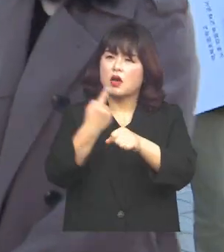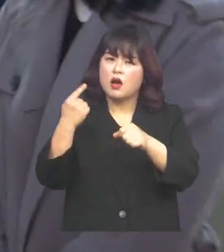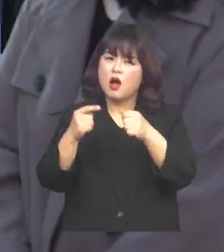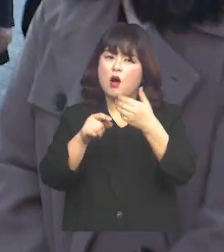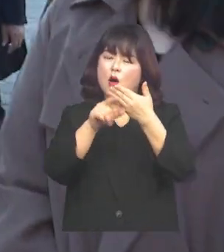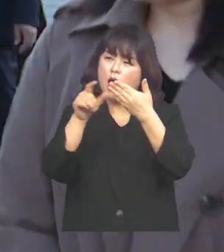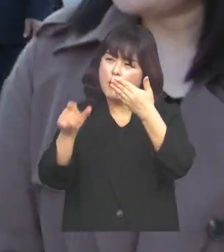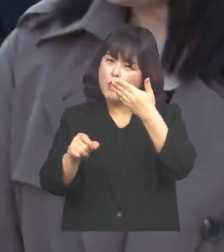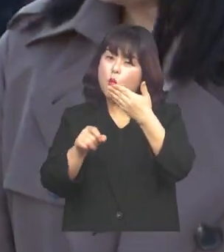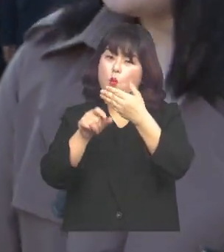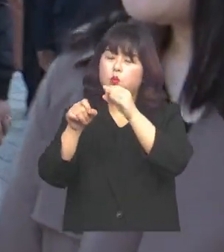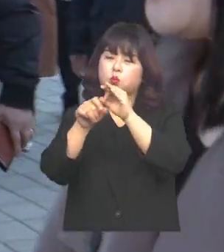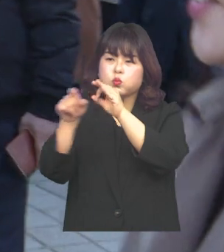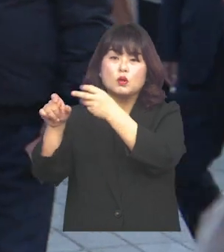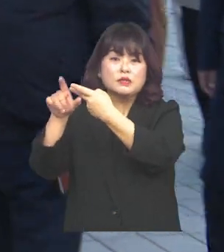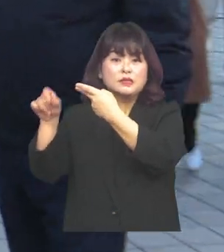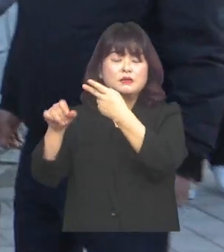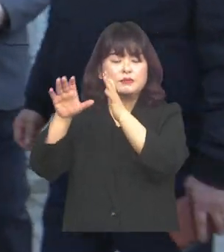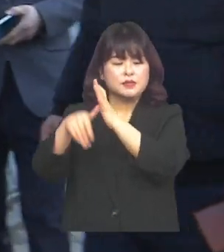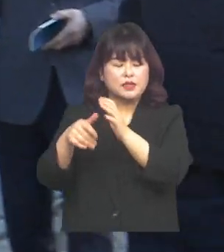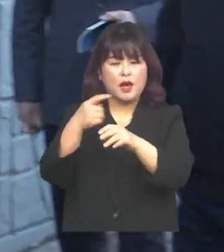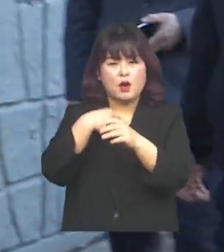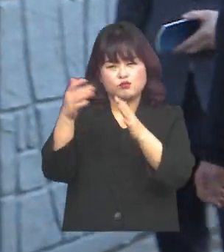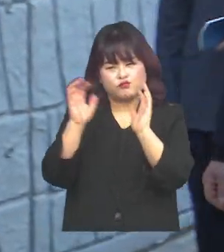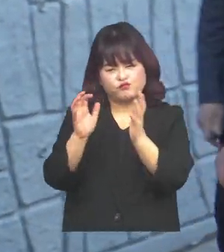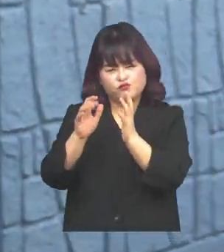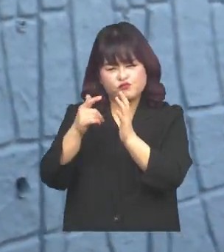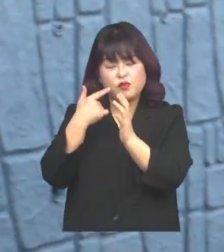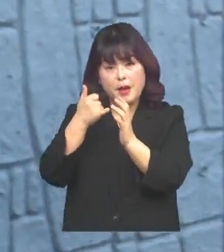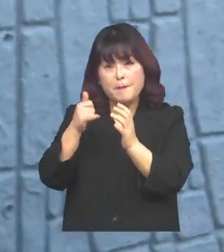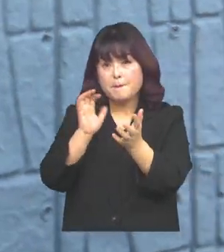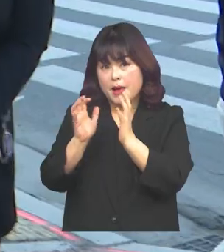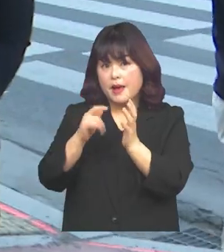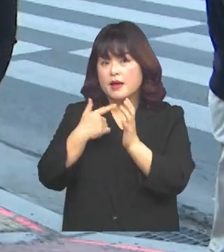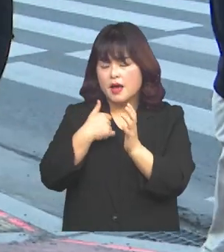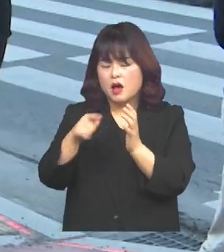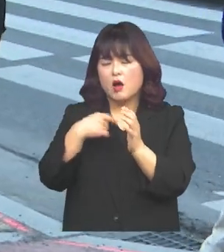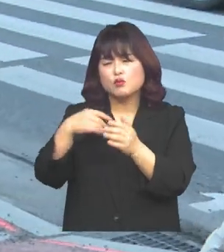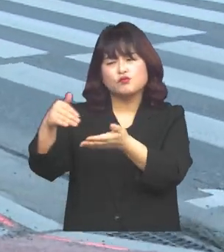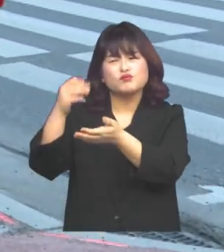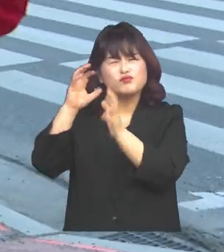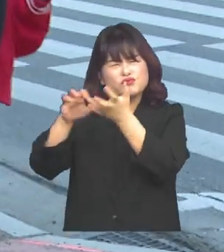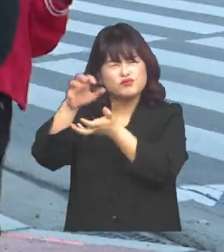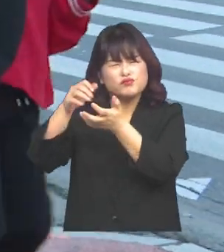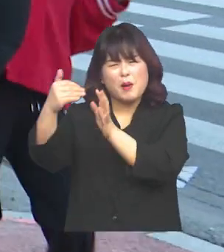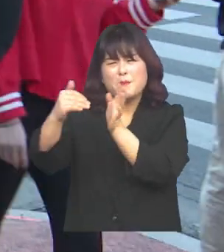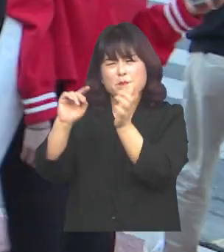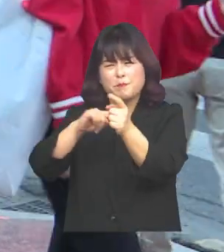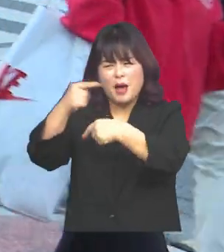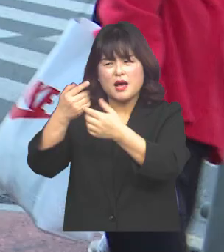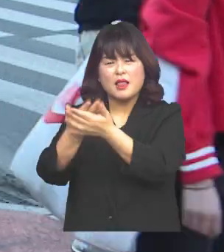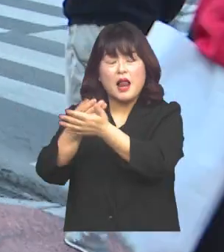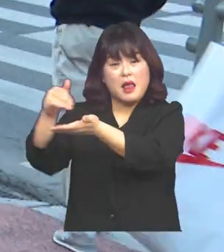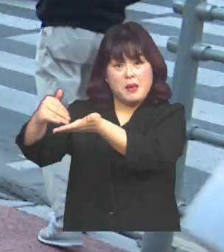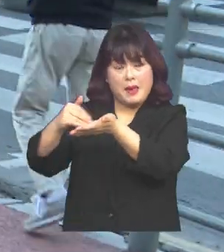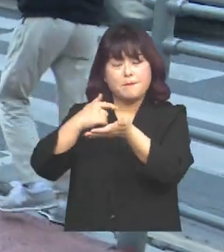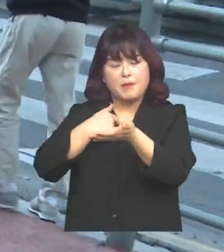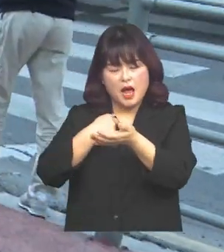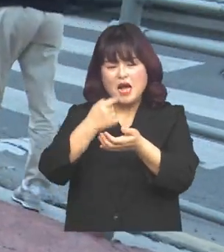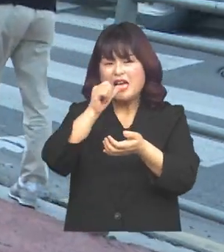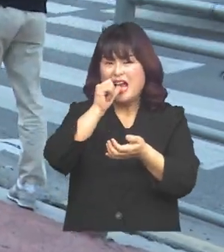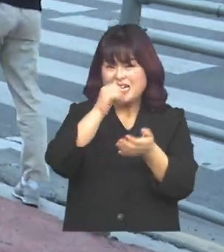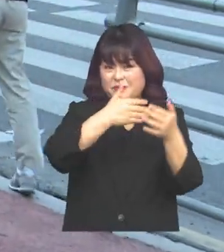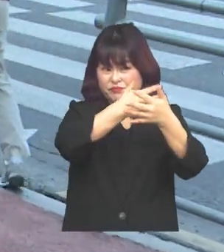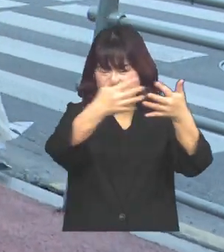지난해 하반기 처인구 초등학교 학부모회장 간담회에서 해당 방음벽 교체 건의를 받고 108m 구간의